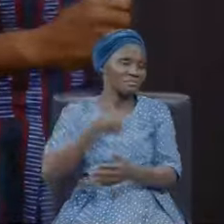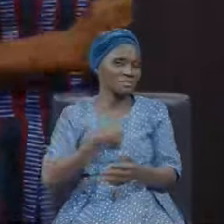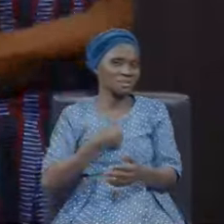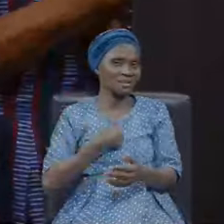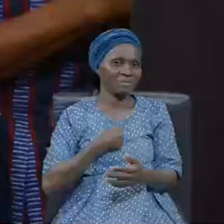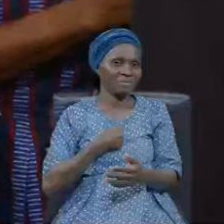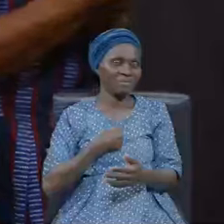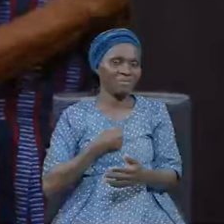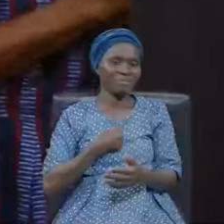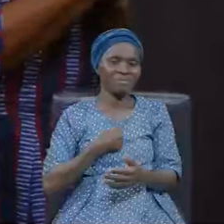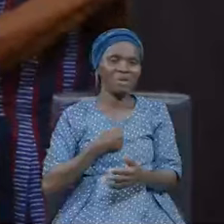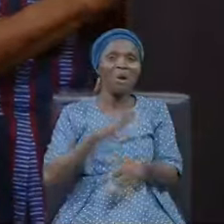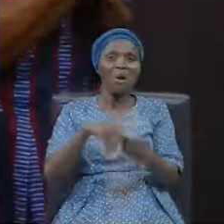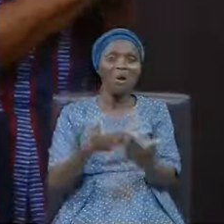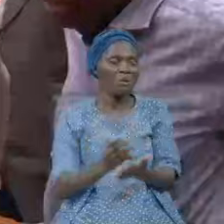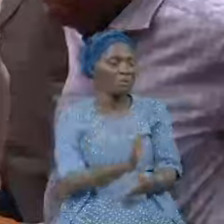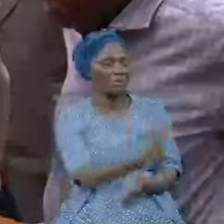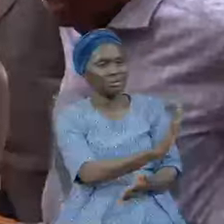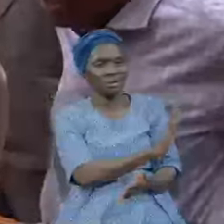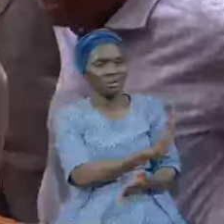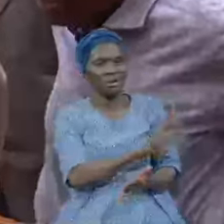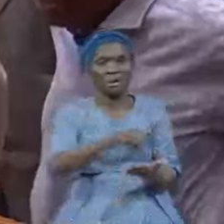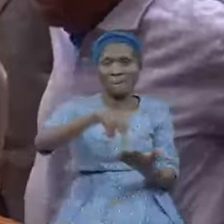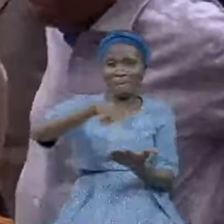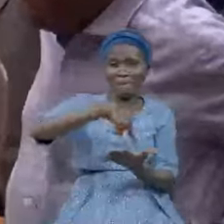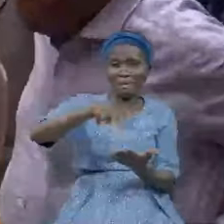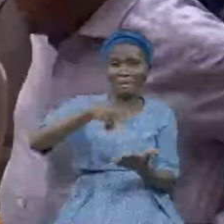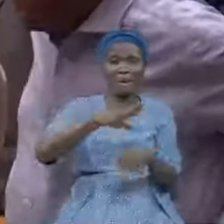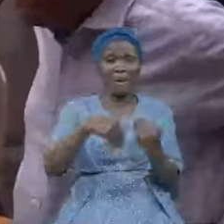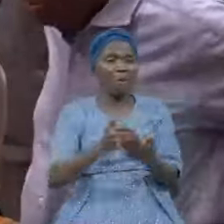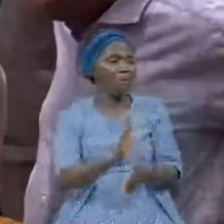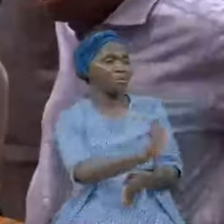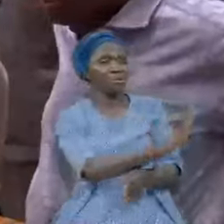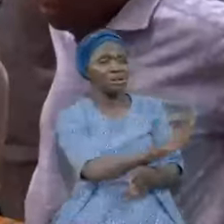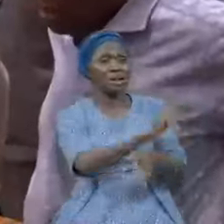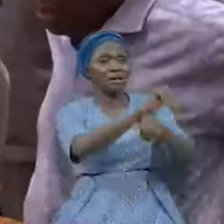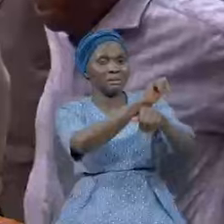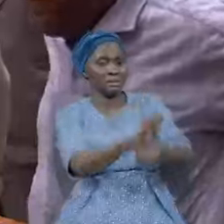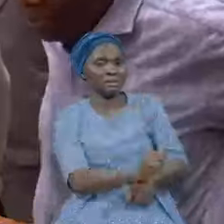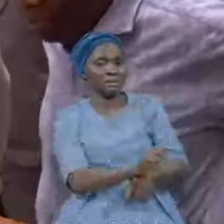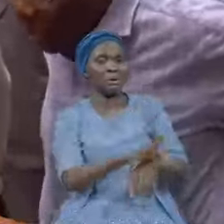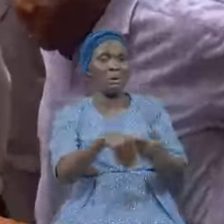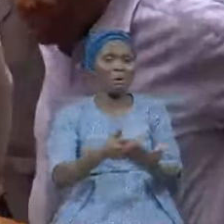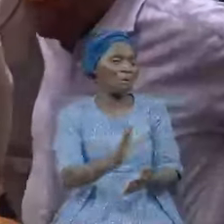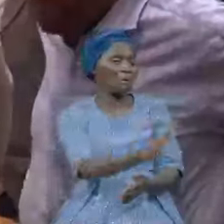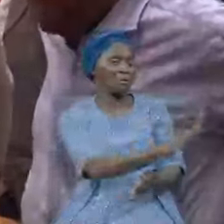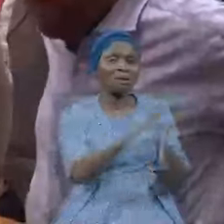toute leur festivité, toute leur tradition, toute leur cérémonie,